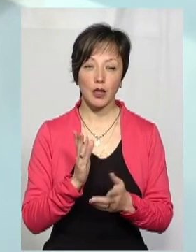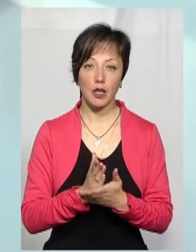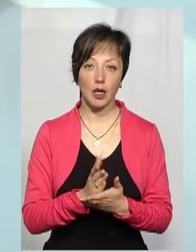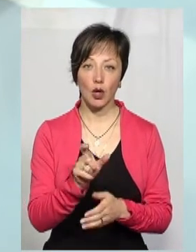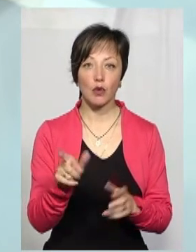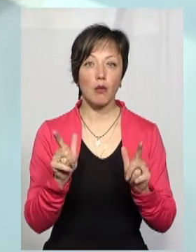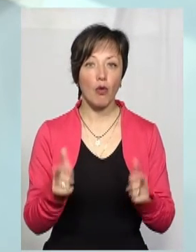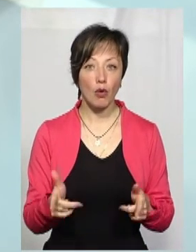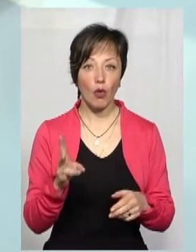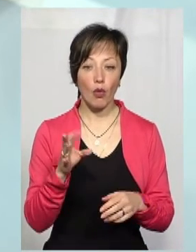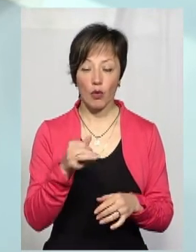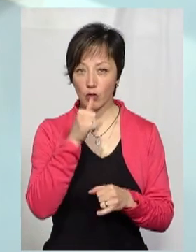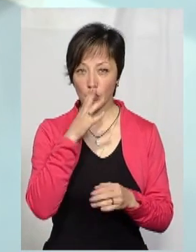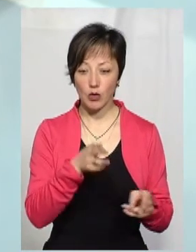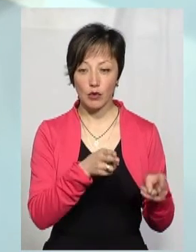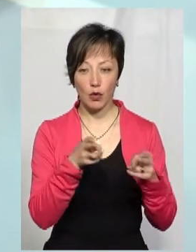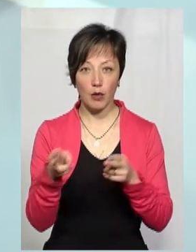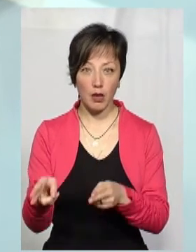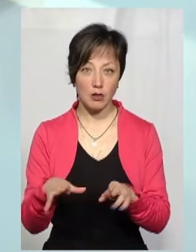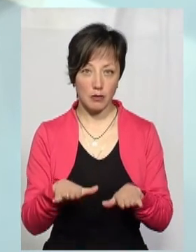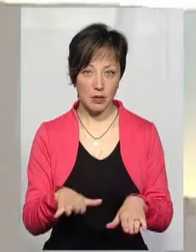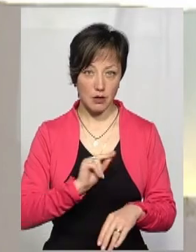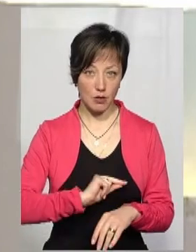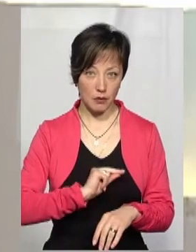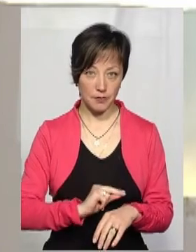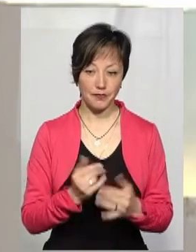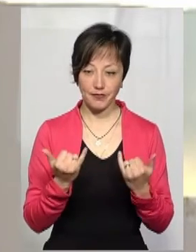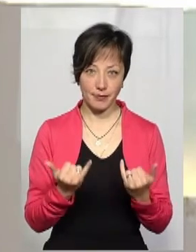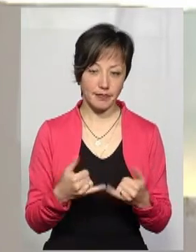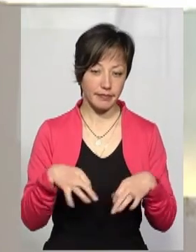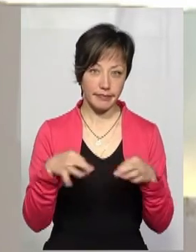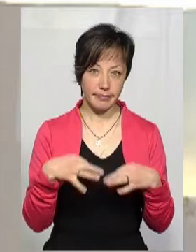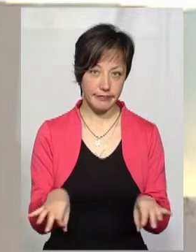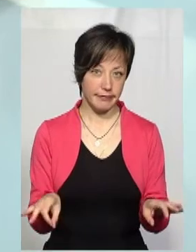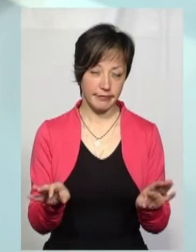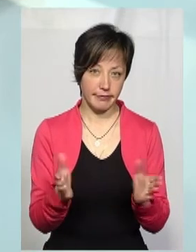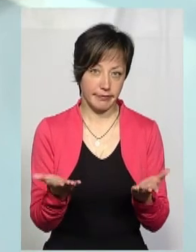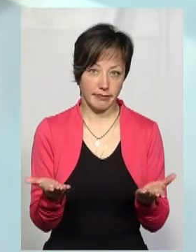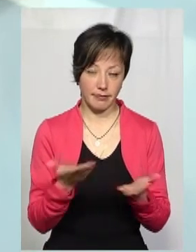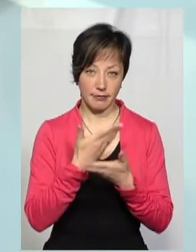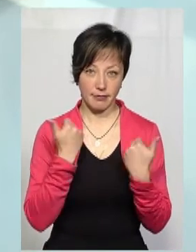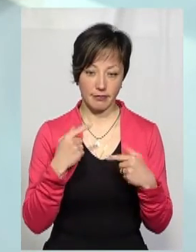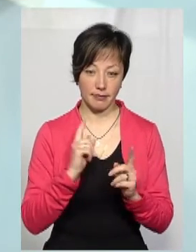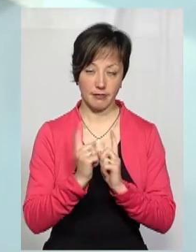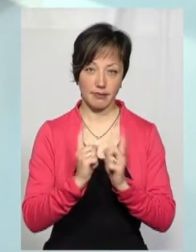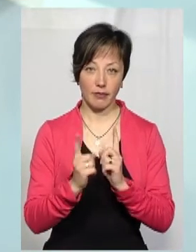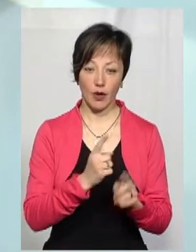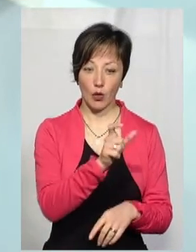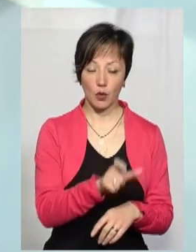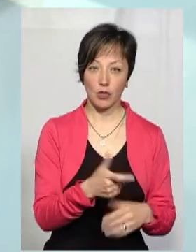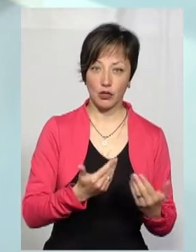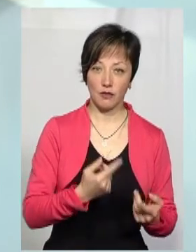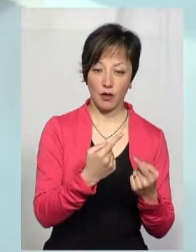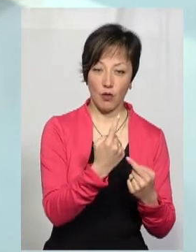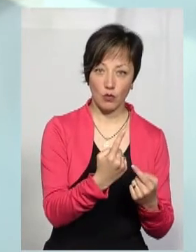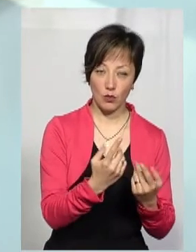є, що люди погоджуються, але не можуть добратися до місця праці, тому що зараз транспорт, да. Тобто людина може проживати в одному населеному пункті,